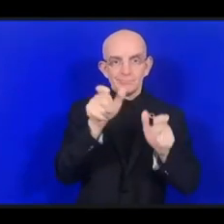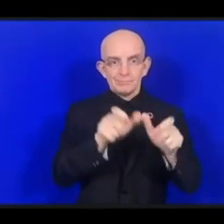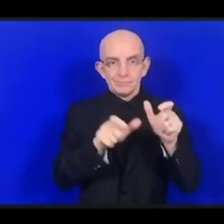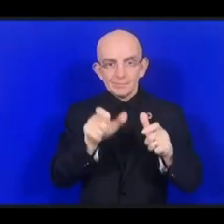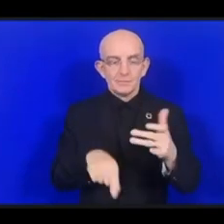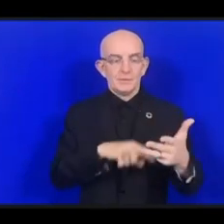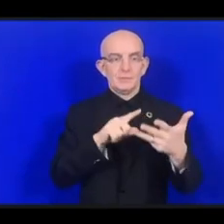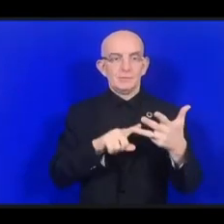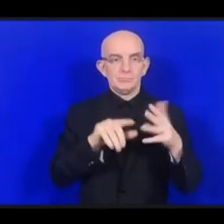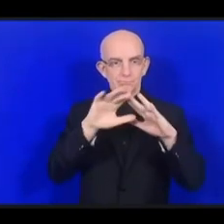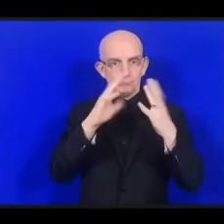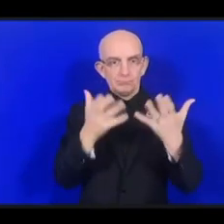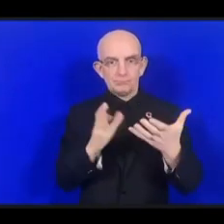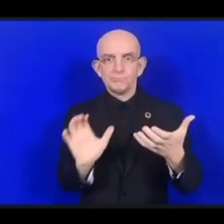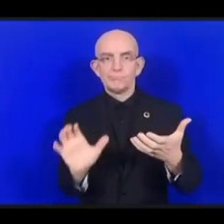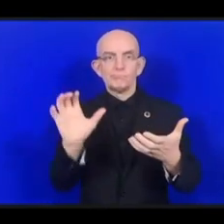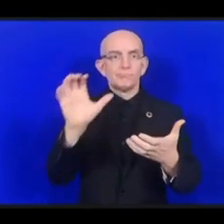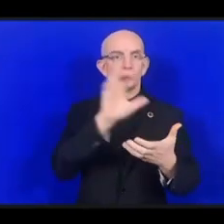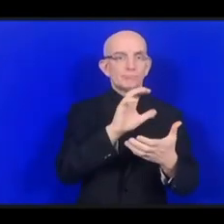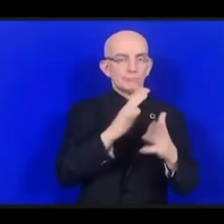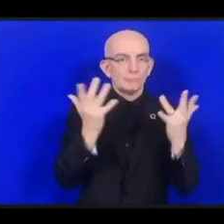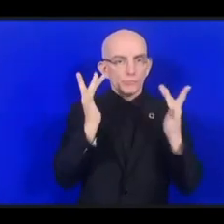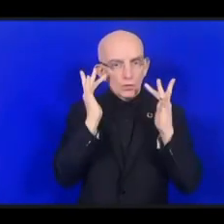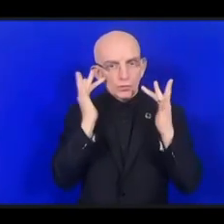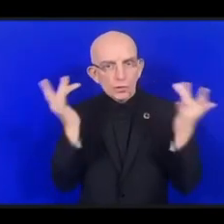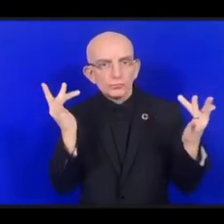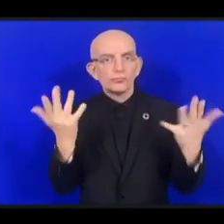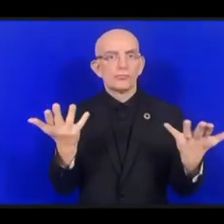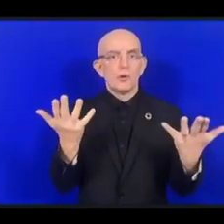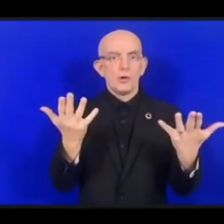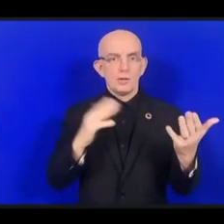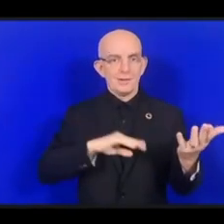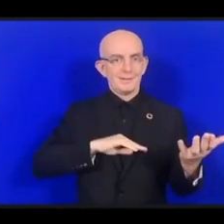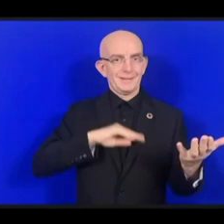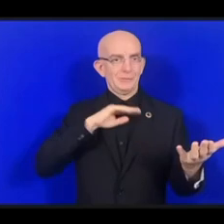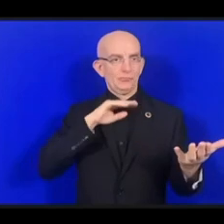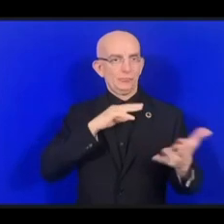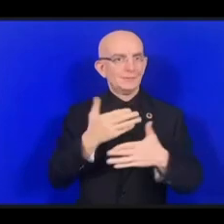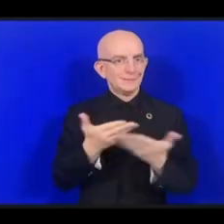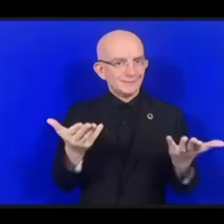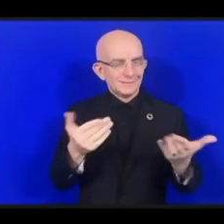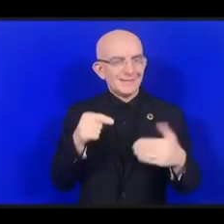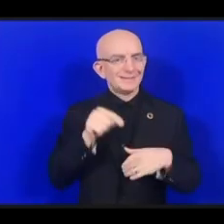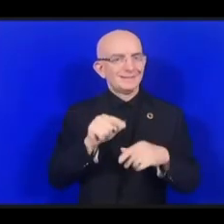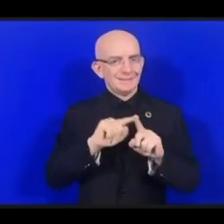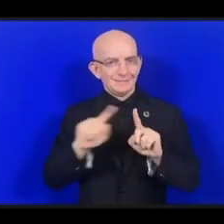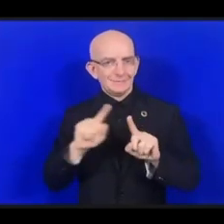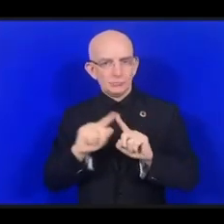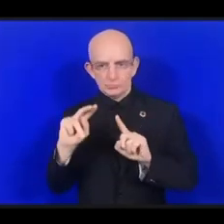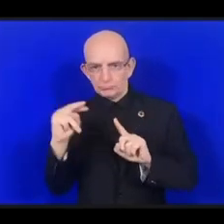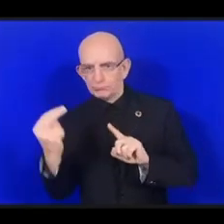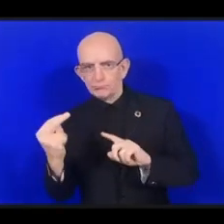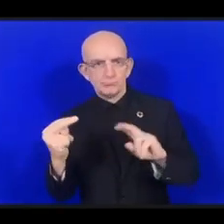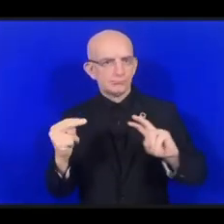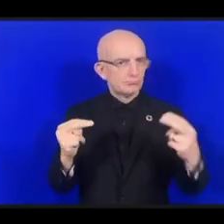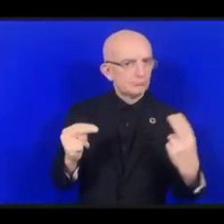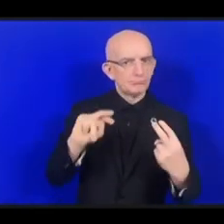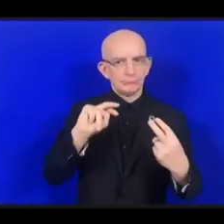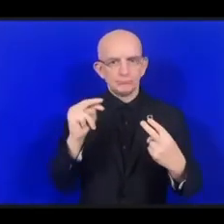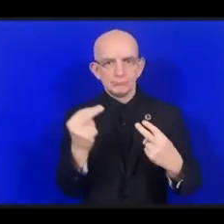essentiel pour la gouvernance de l'Internet sinon nous ne serons pas en mesure d'assumer le